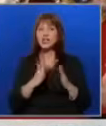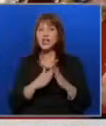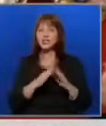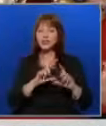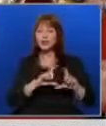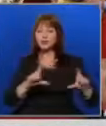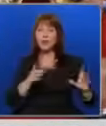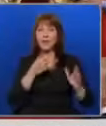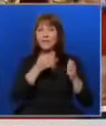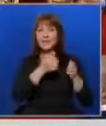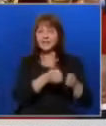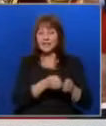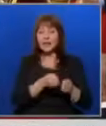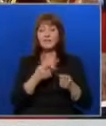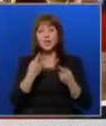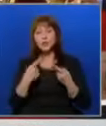законодателни инициативи.